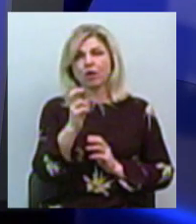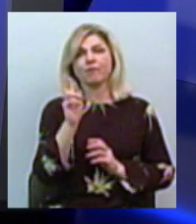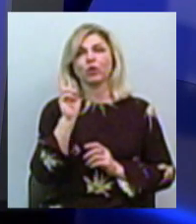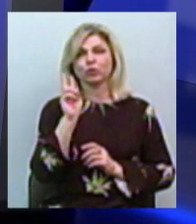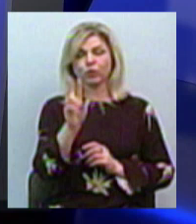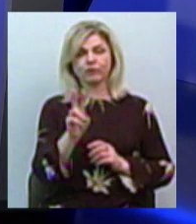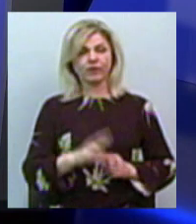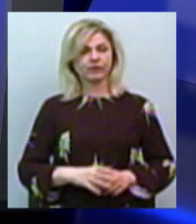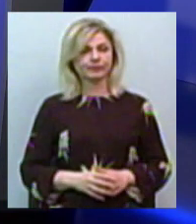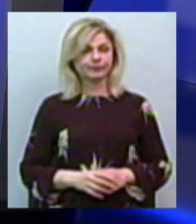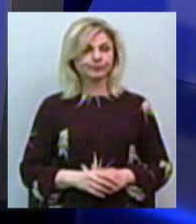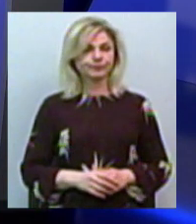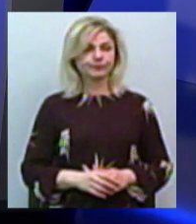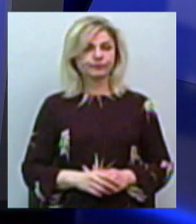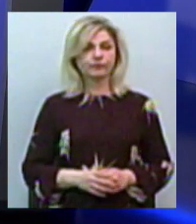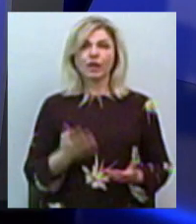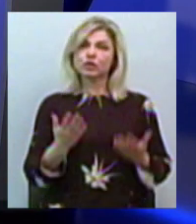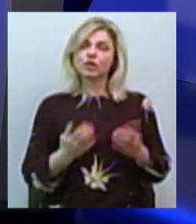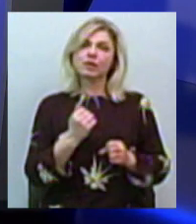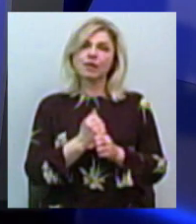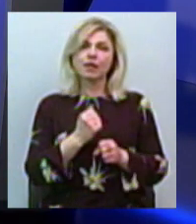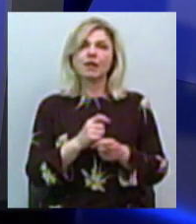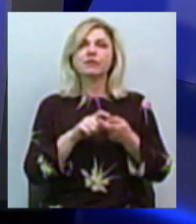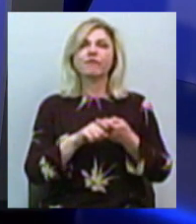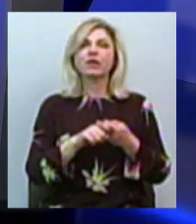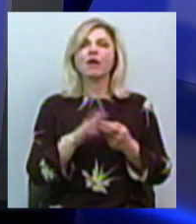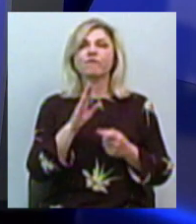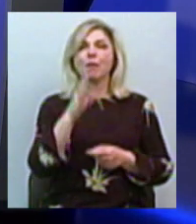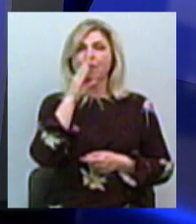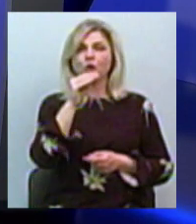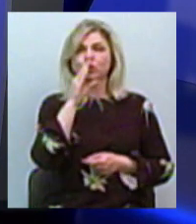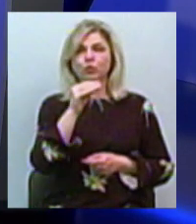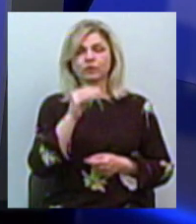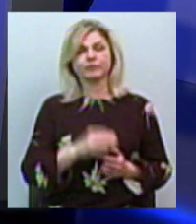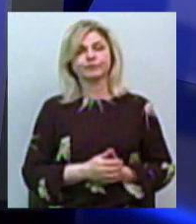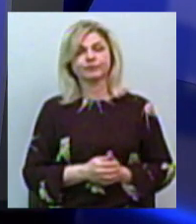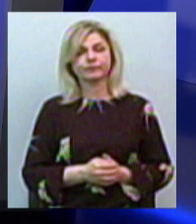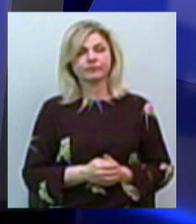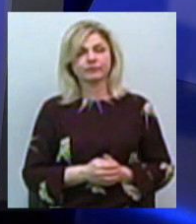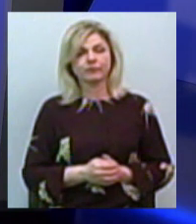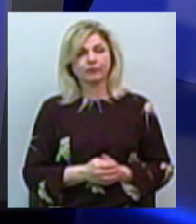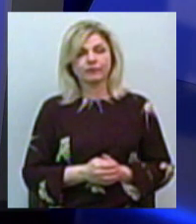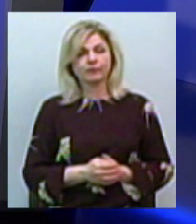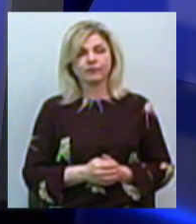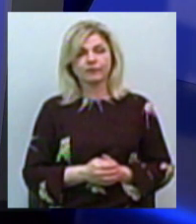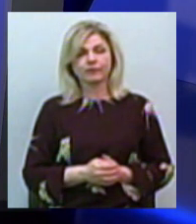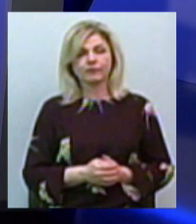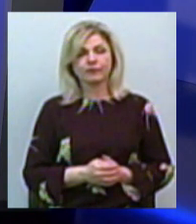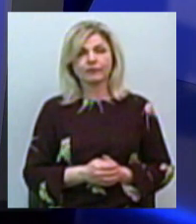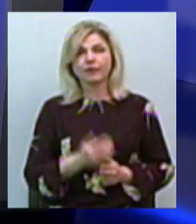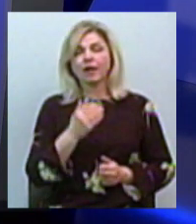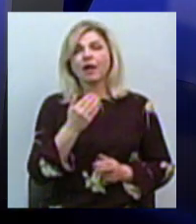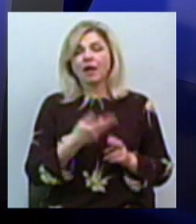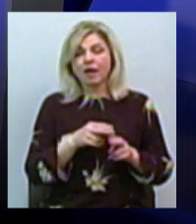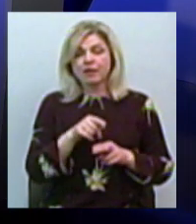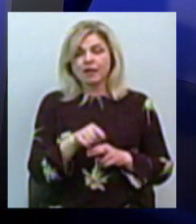транспорту, тролейбусів і трамваїв. А чи проводять дезінфекцію у маршрутках? Скажімо так, ця процедура проведення дезінфекції в громадському